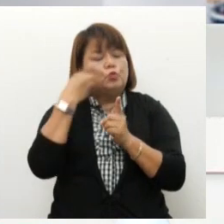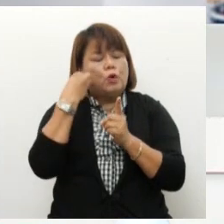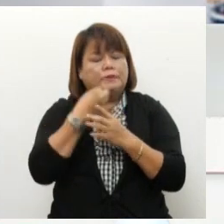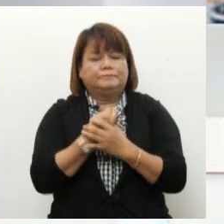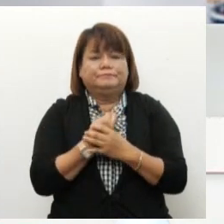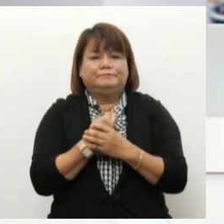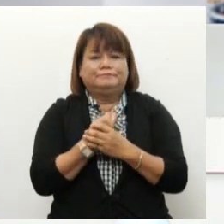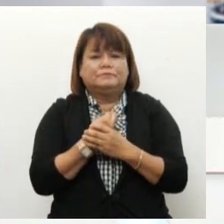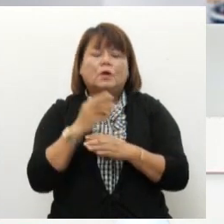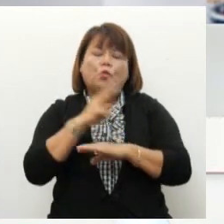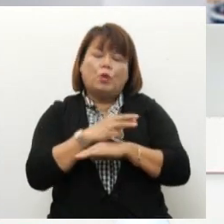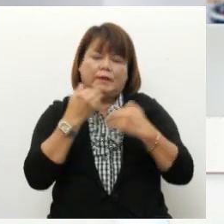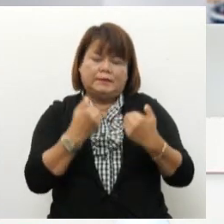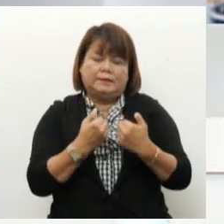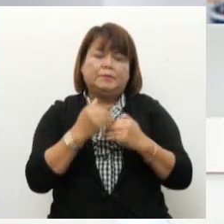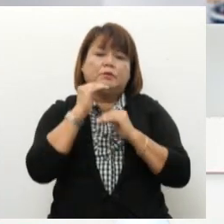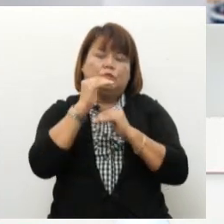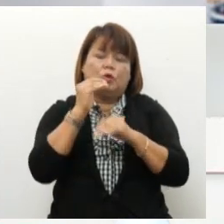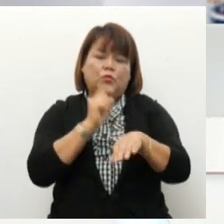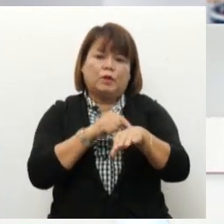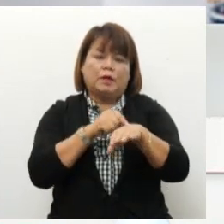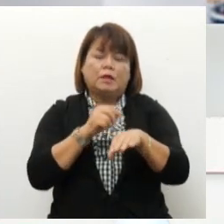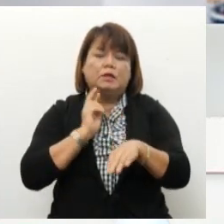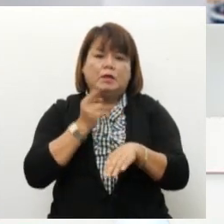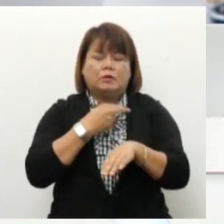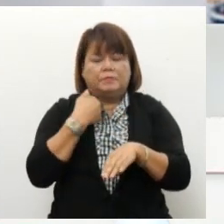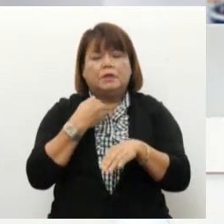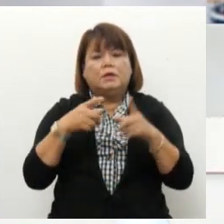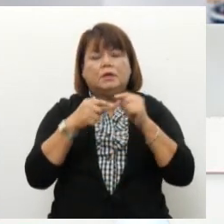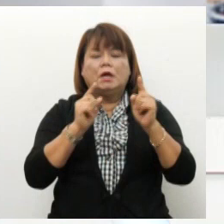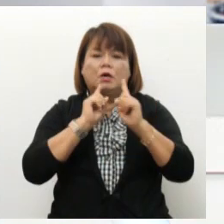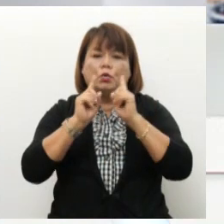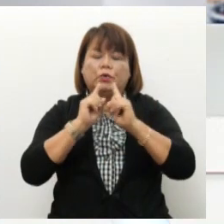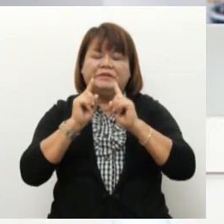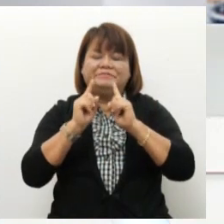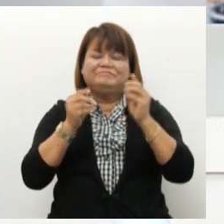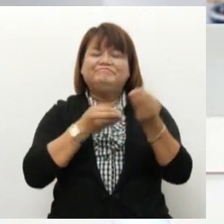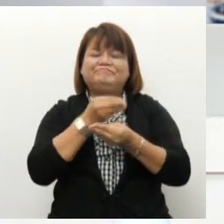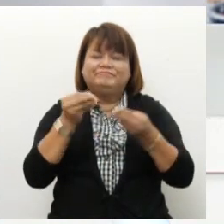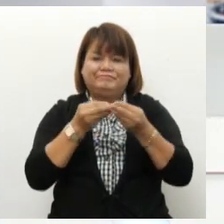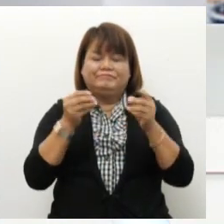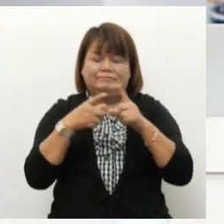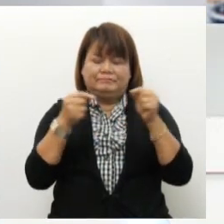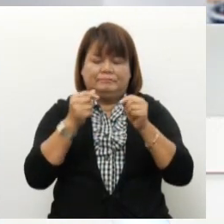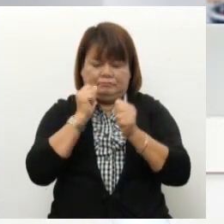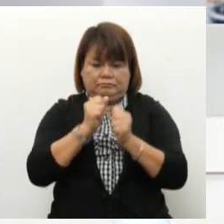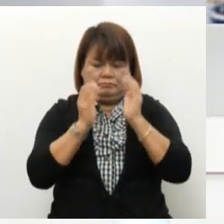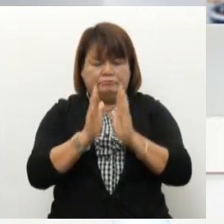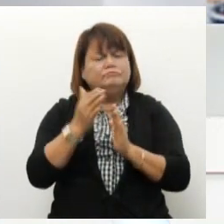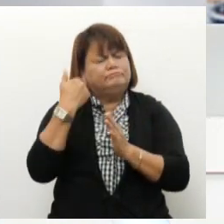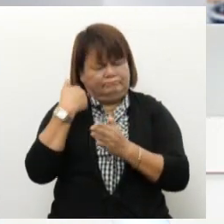ะครับวันนี้ก็เป็นห่วงเวลาที่เราอาจจะมีเรื่องพูดคุยในประเด็นที่ท่านทั้งหลายอยู่ในความสน